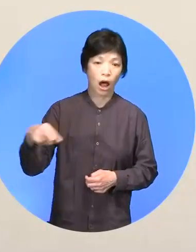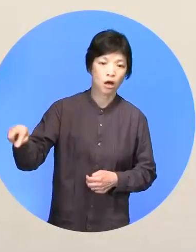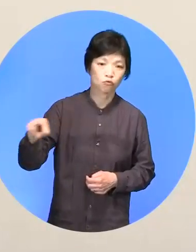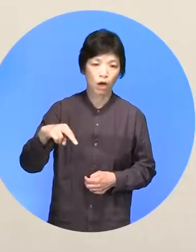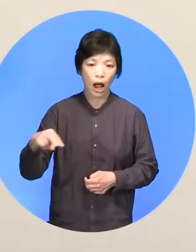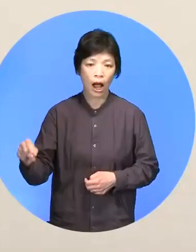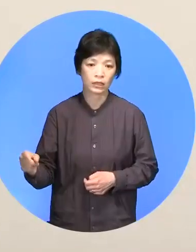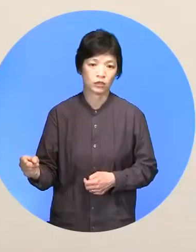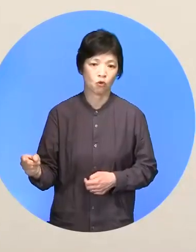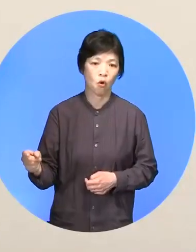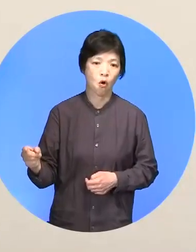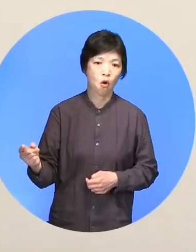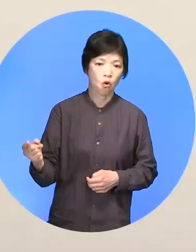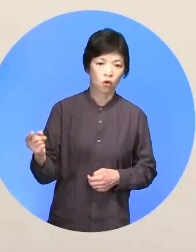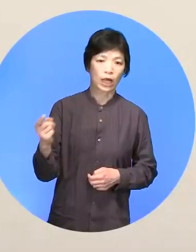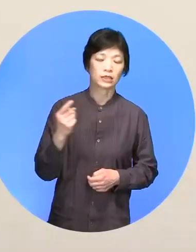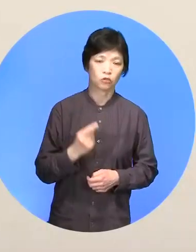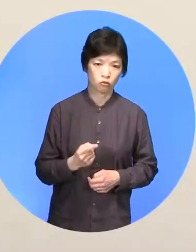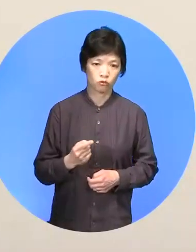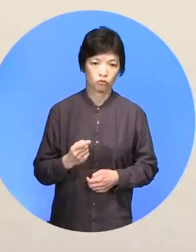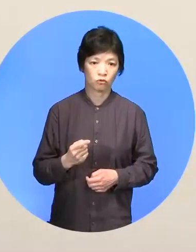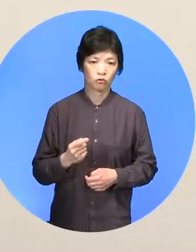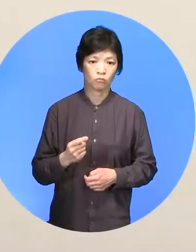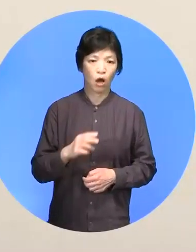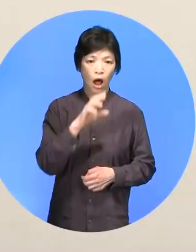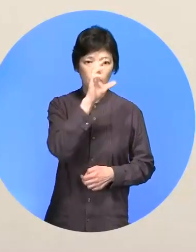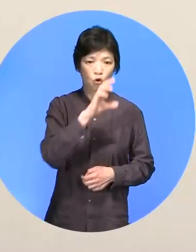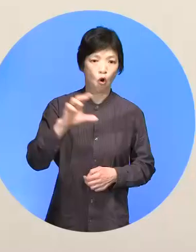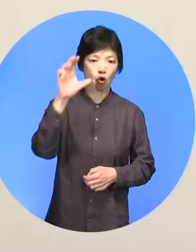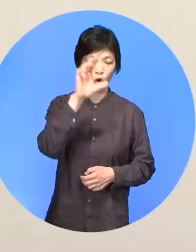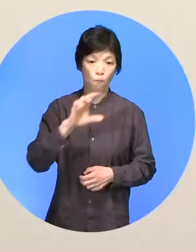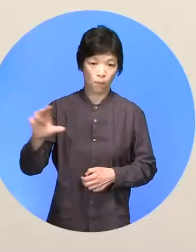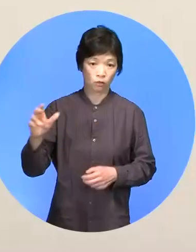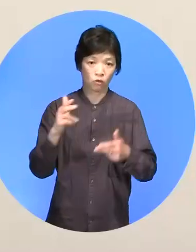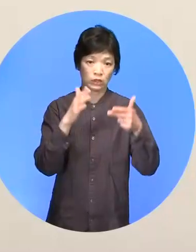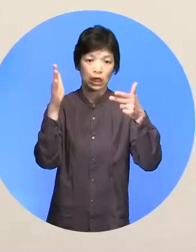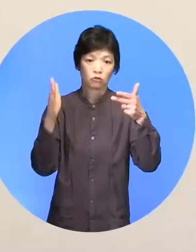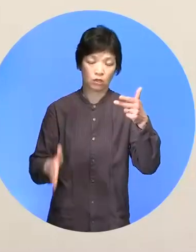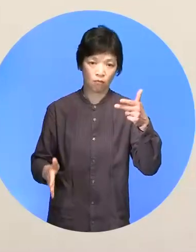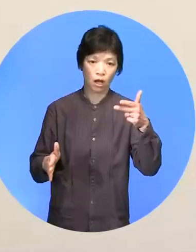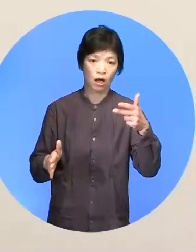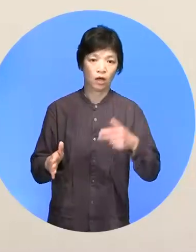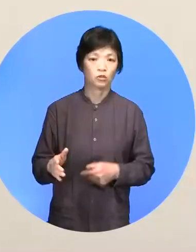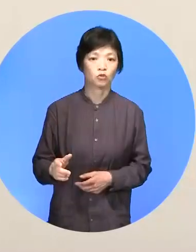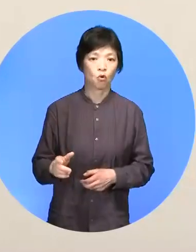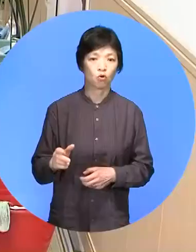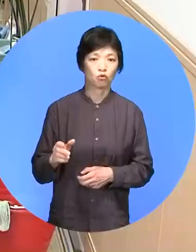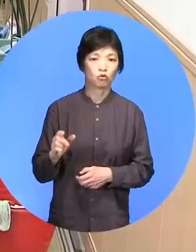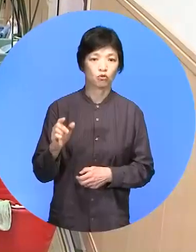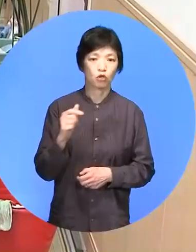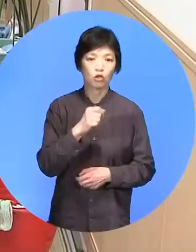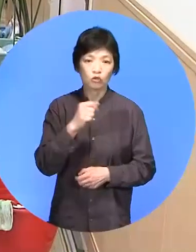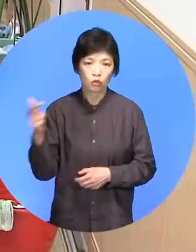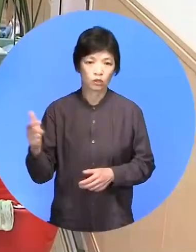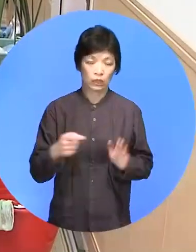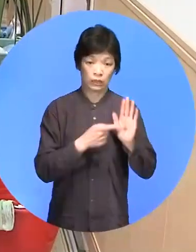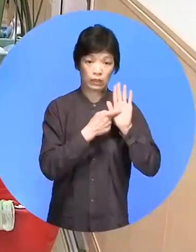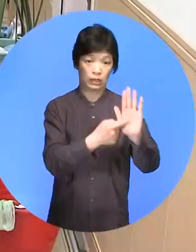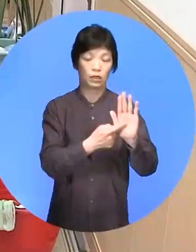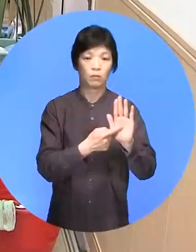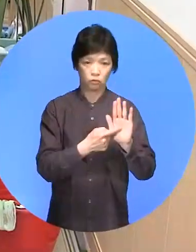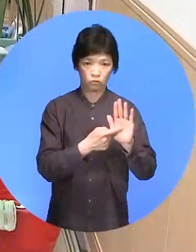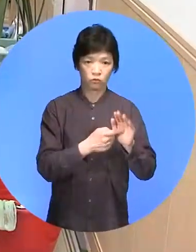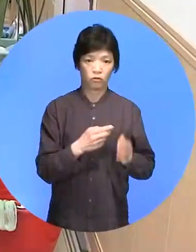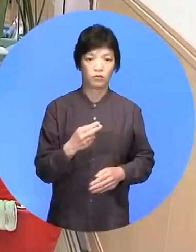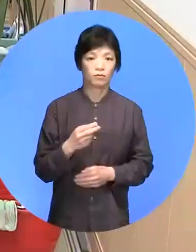青少年の施設で本当に気軽に立ち寄れるということが大きくですね取り上げられています。まさにこのユイピアはですね、子育